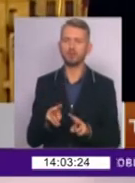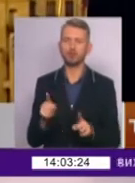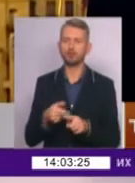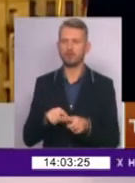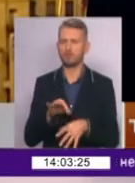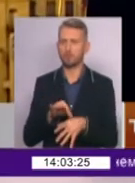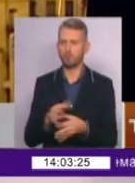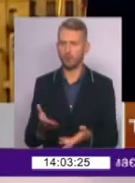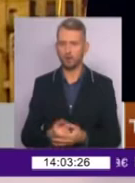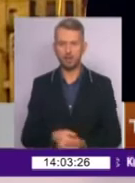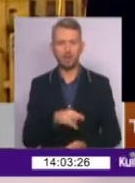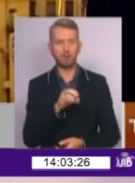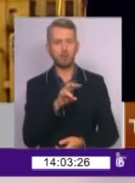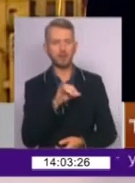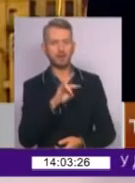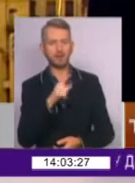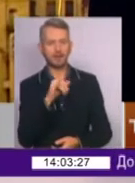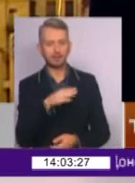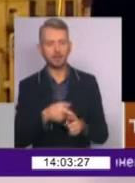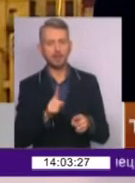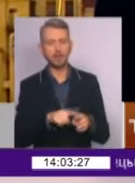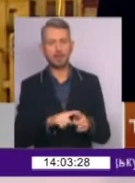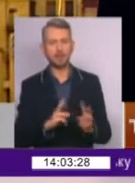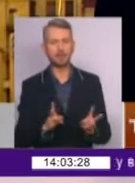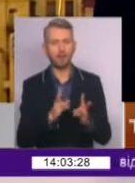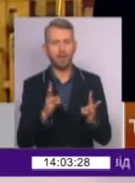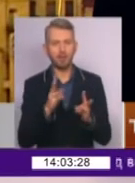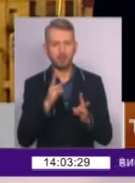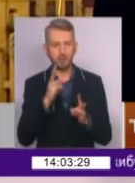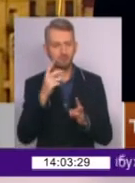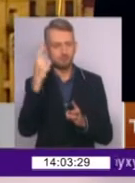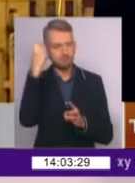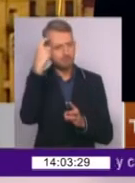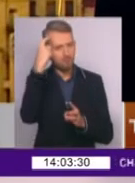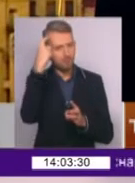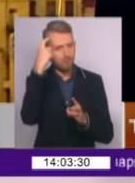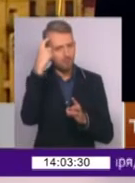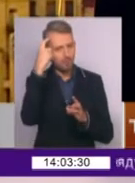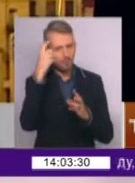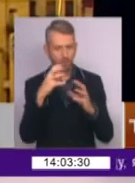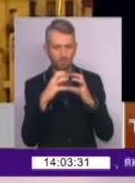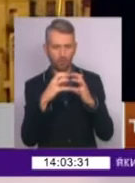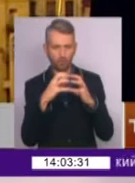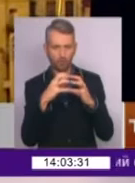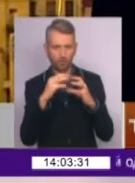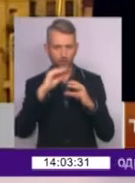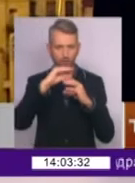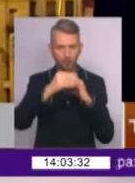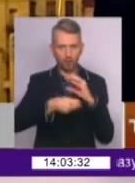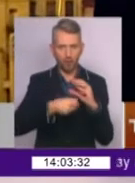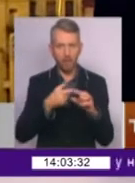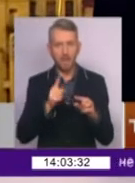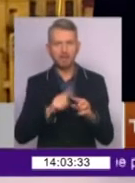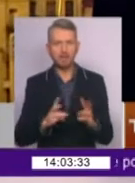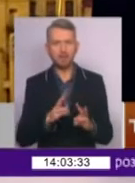хвороба? Менінгіт – це запалення мозкових оболонок. Тобто це запалення не безпосередньо головного чи спинного мозку, але